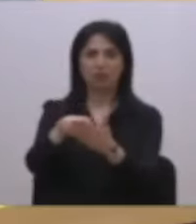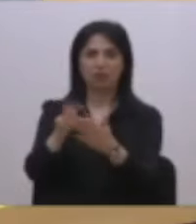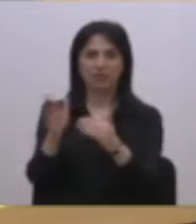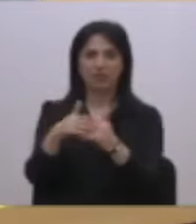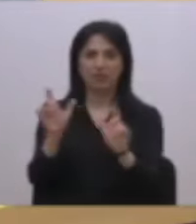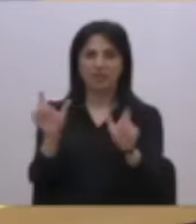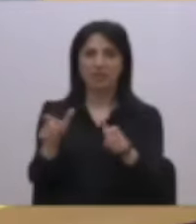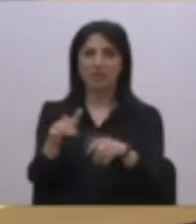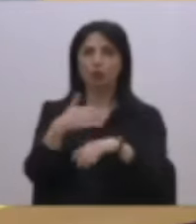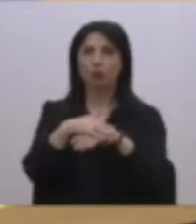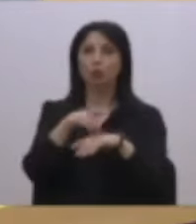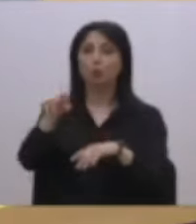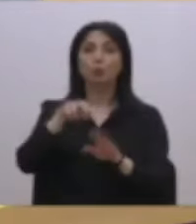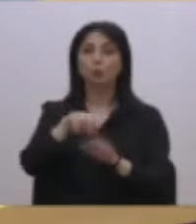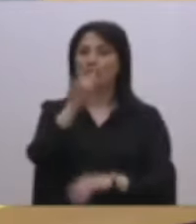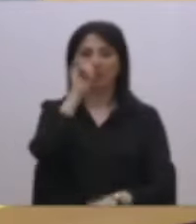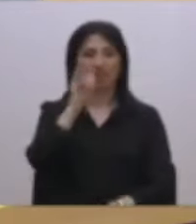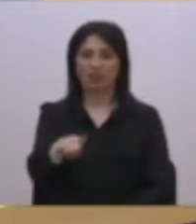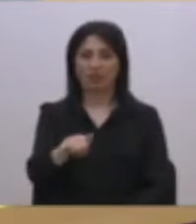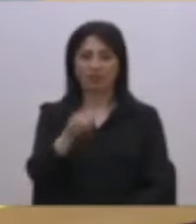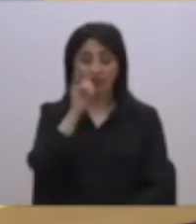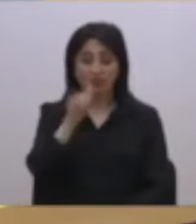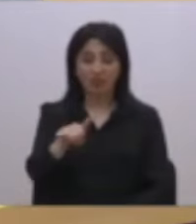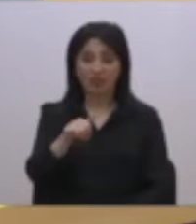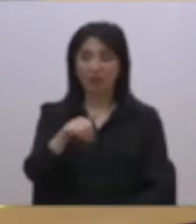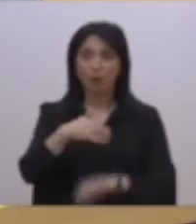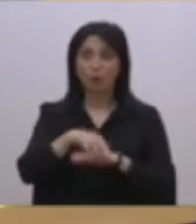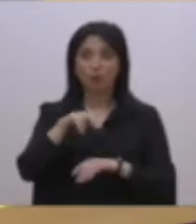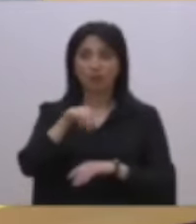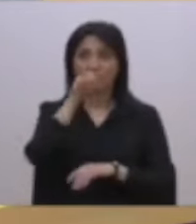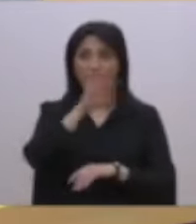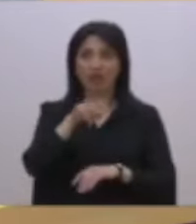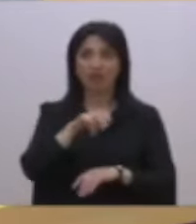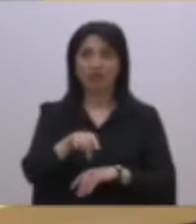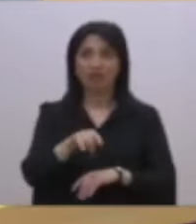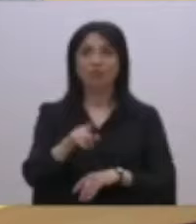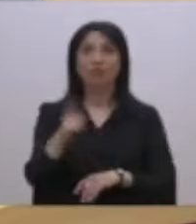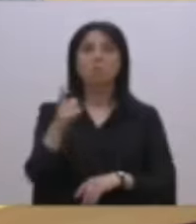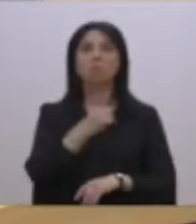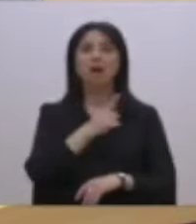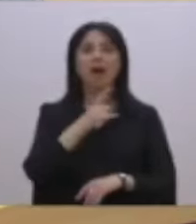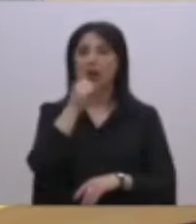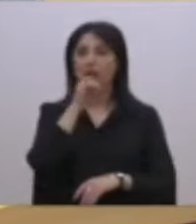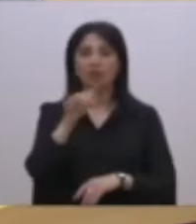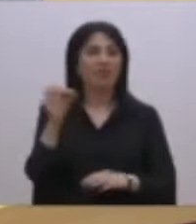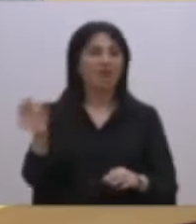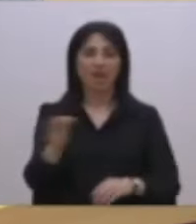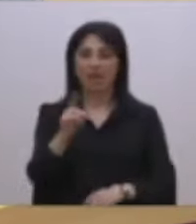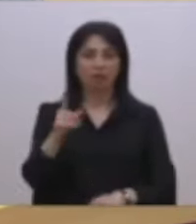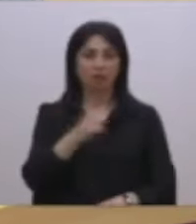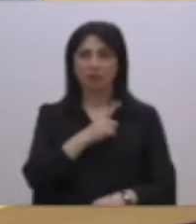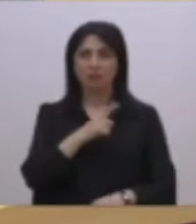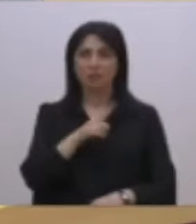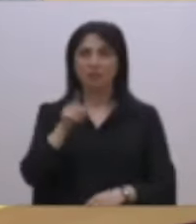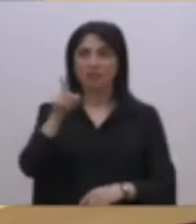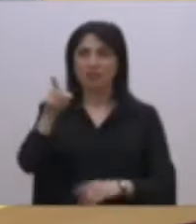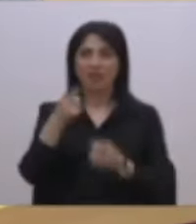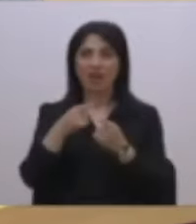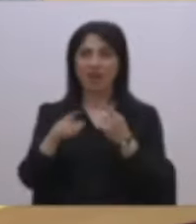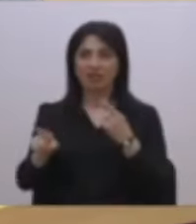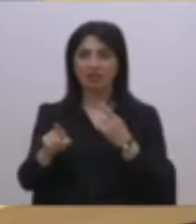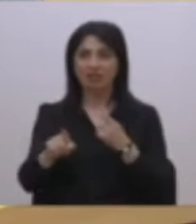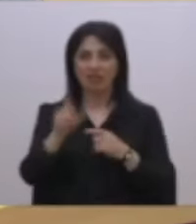სანქცია. ქუჩაში რომ ვერ გაივლით, ქუჩაში რომ ვერ გაივლით მარტო, ვერასდროს, თქვენგან